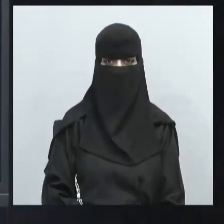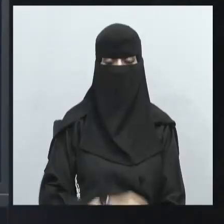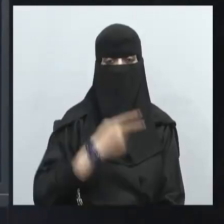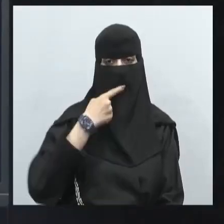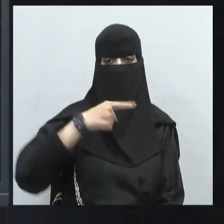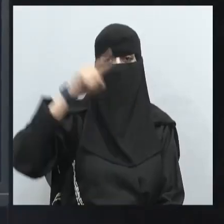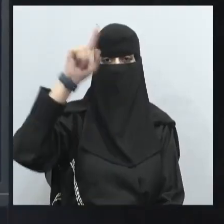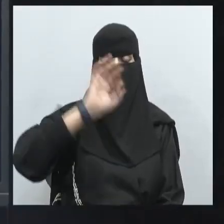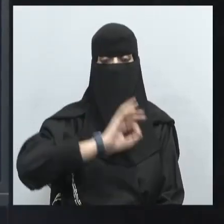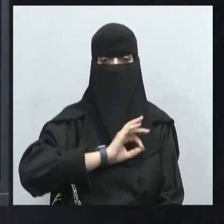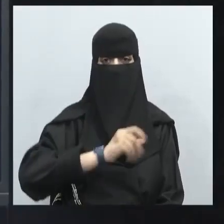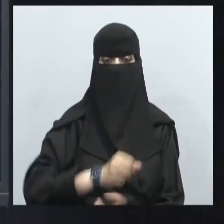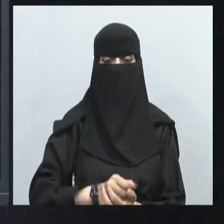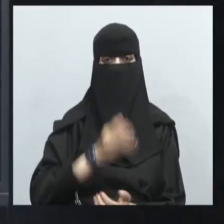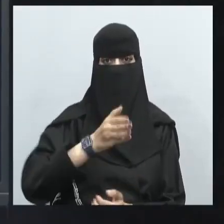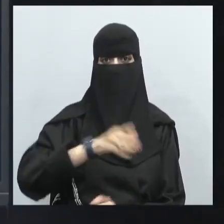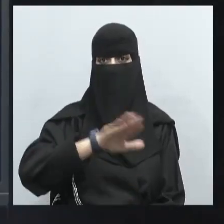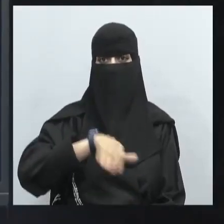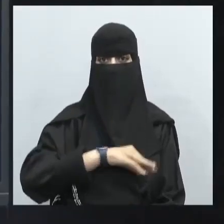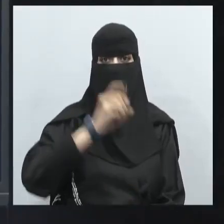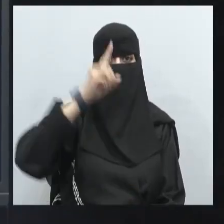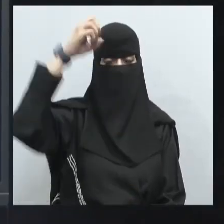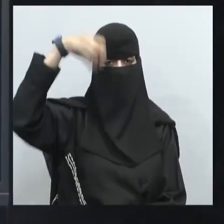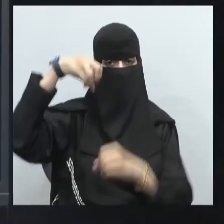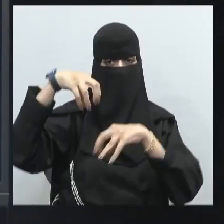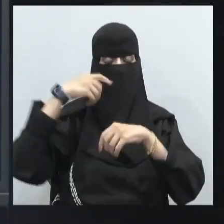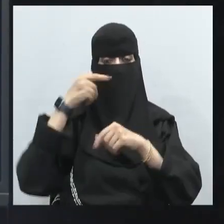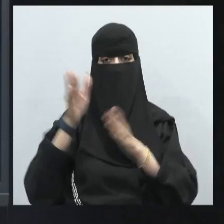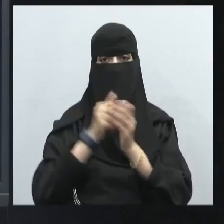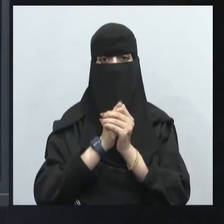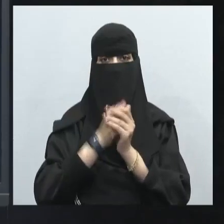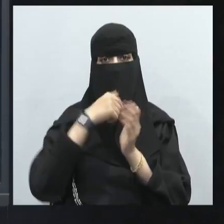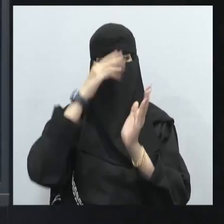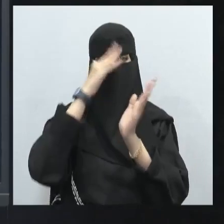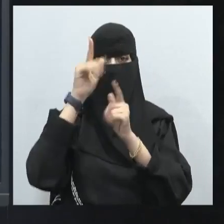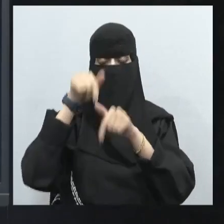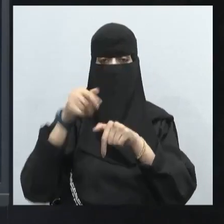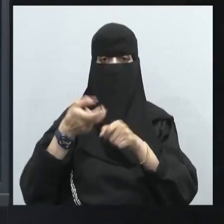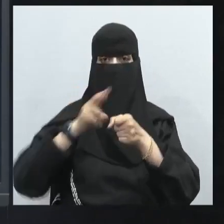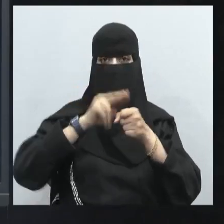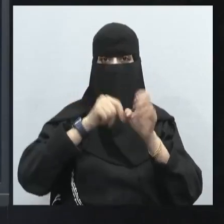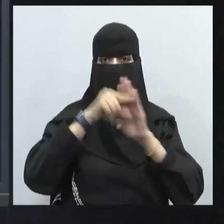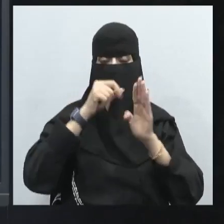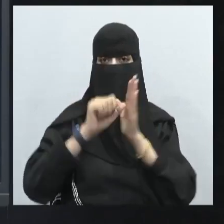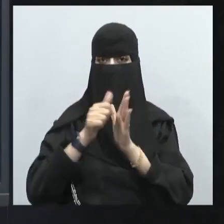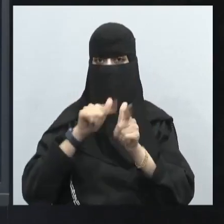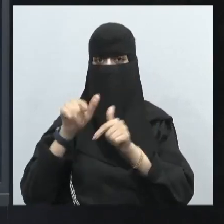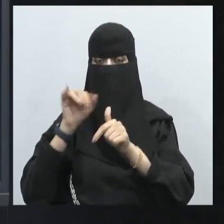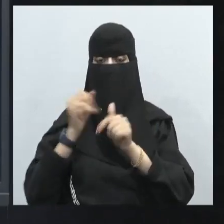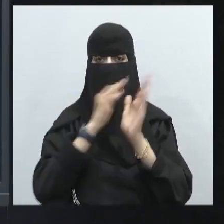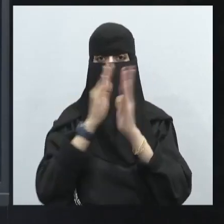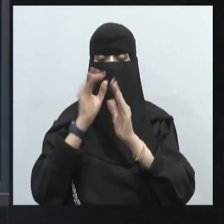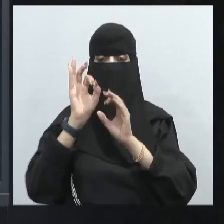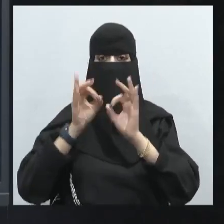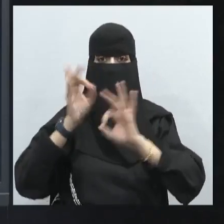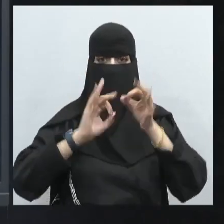بسم الله الرحمن الرحيم السلام عليكم ورحمه الله وبركاته اهلا وسهلا بكم في درس جديد من دروس ماده